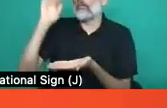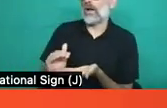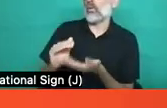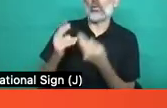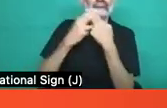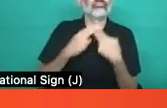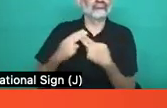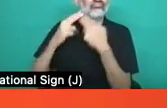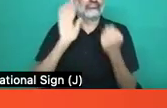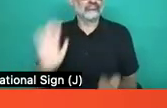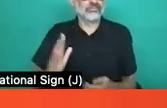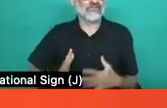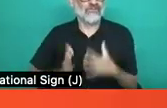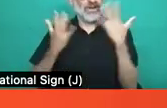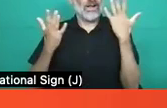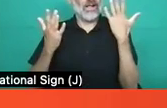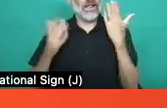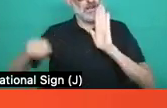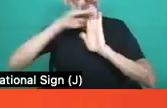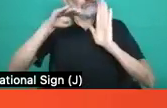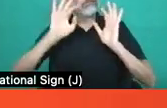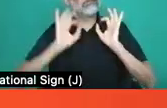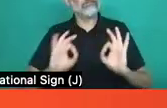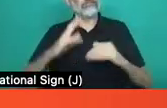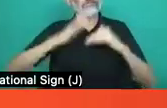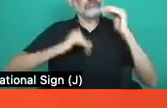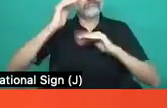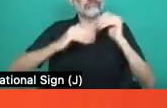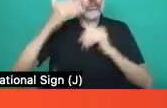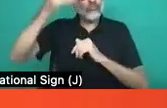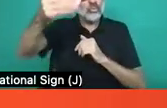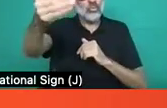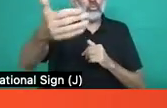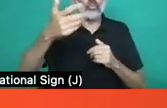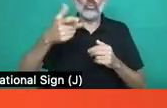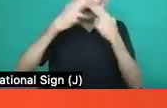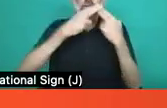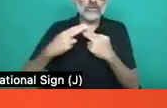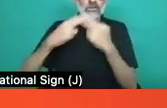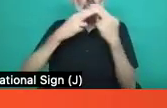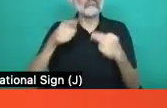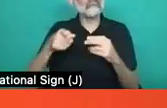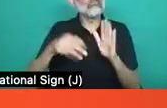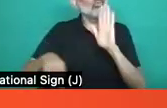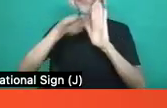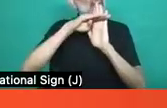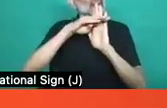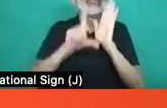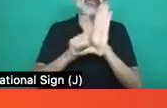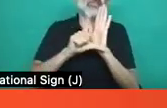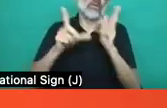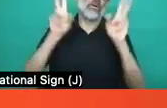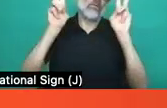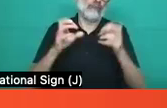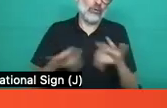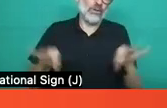un avenir où les diagnostics sûrs soient la norme. Il est essentiel que les décideurs, les responsables politiques, les responsables de